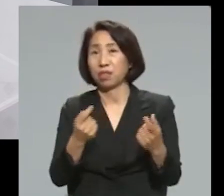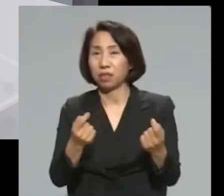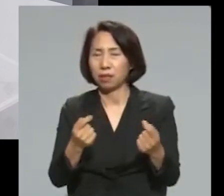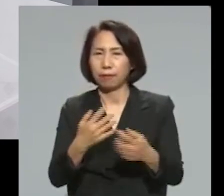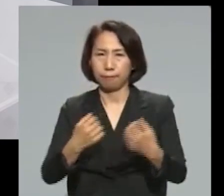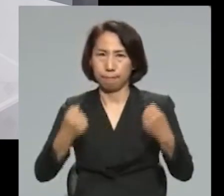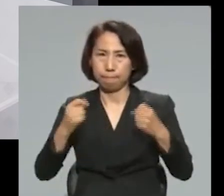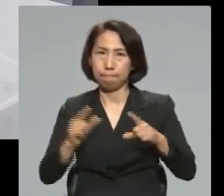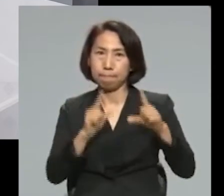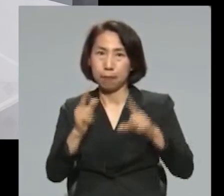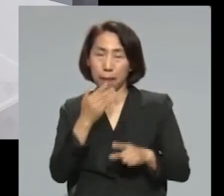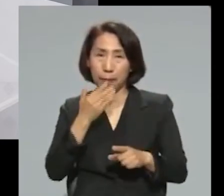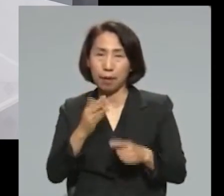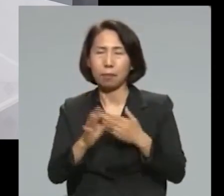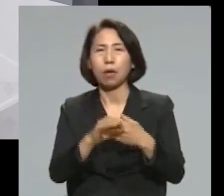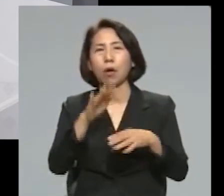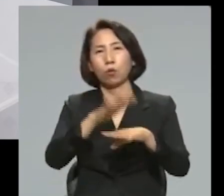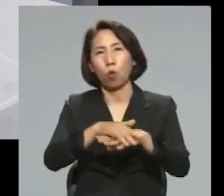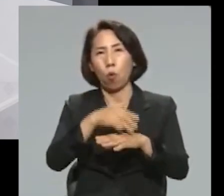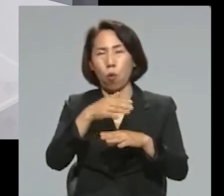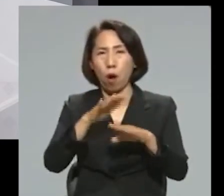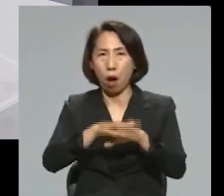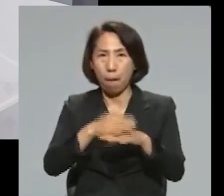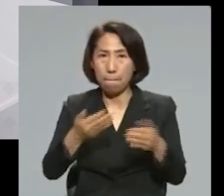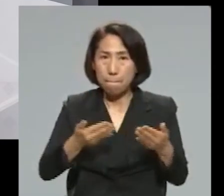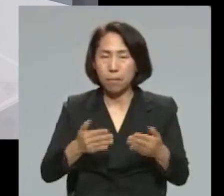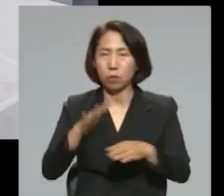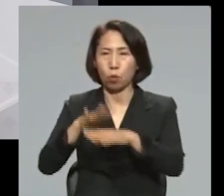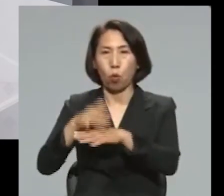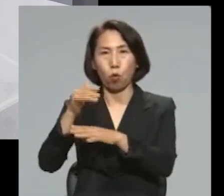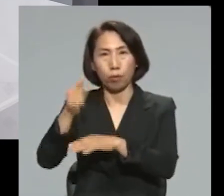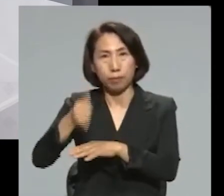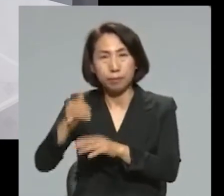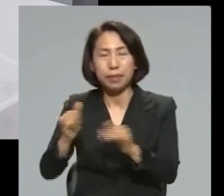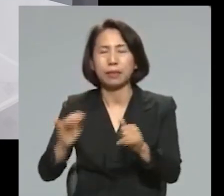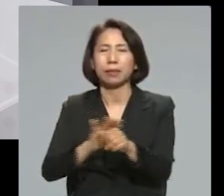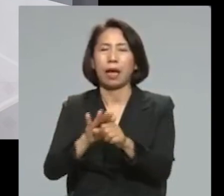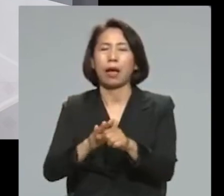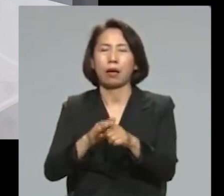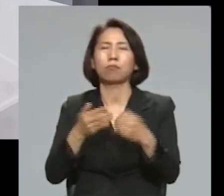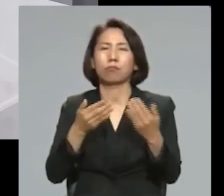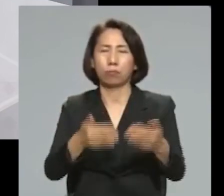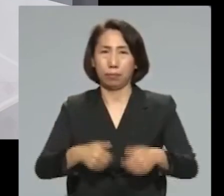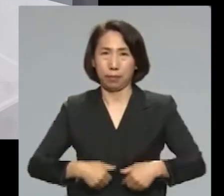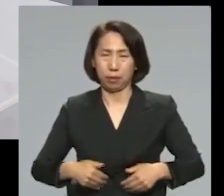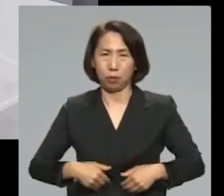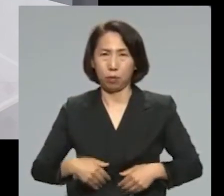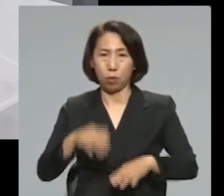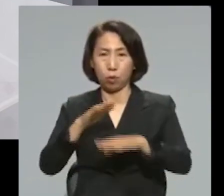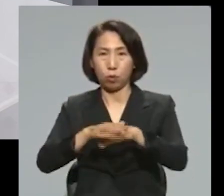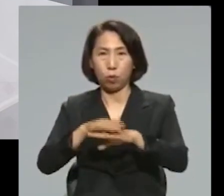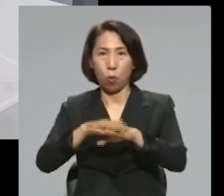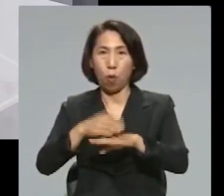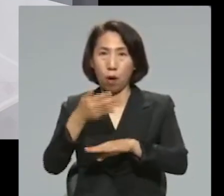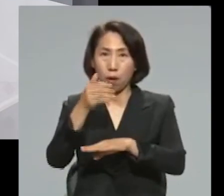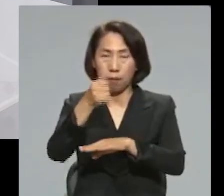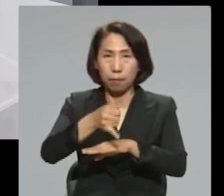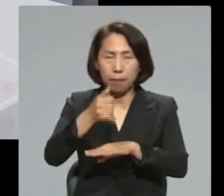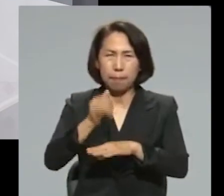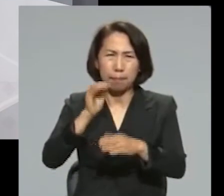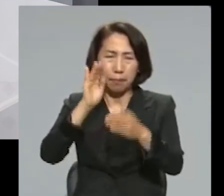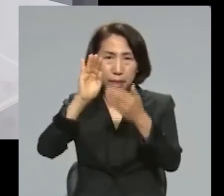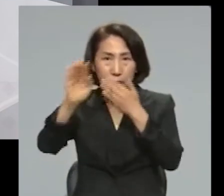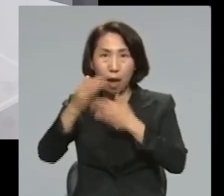삶을 위해 농업과 농민이 사랑받는 사회가 되어서는 합니다. 농업의 미래를 개척할 수 있는